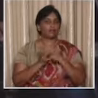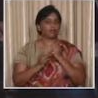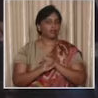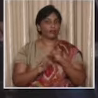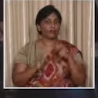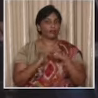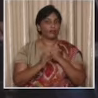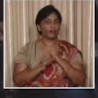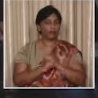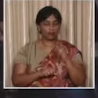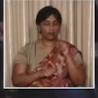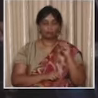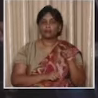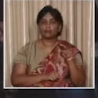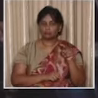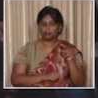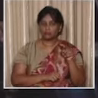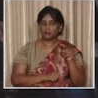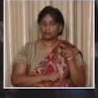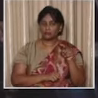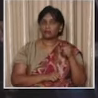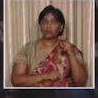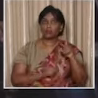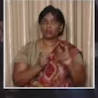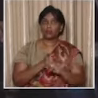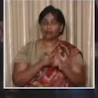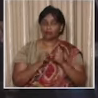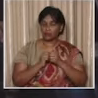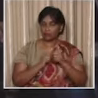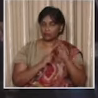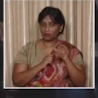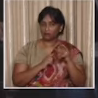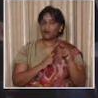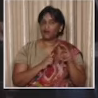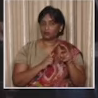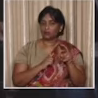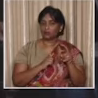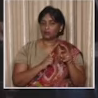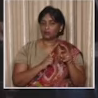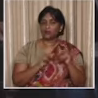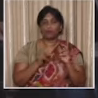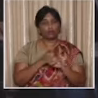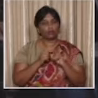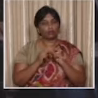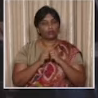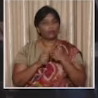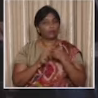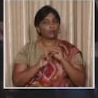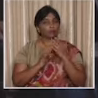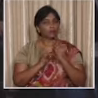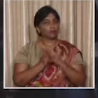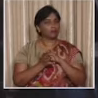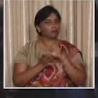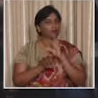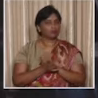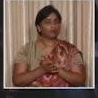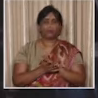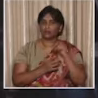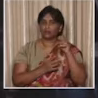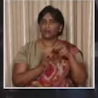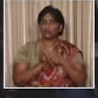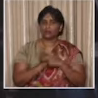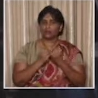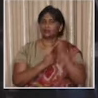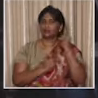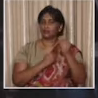වීසා නැති අයට Honorable Member you have 2 more minutes. මේ යුදමේ තත්ත්වය නිසා ඊශ්‍රායල් ආණ්ඩුව ප්‍රතිපත්තිමේ තීරණයක් ගන්න ලෑස්ති වුණා. ඒ අයට වීසා